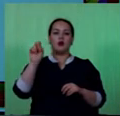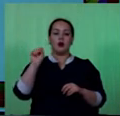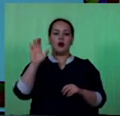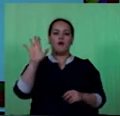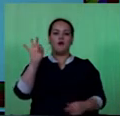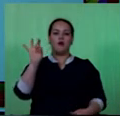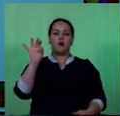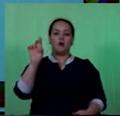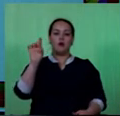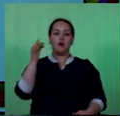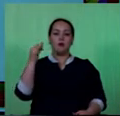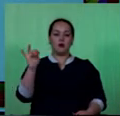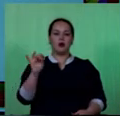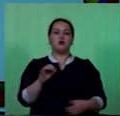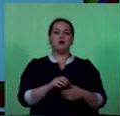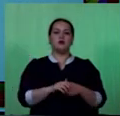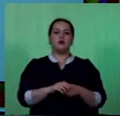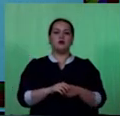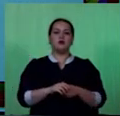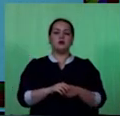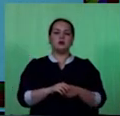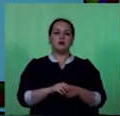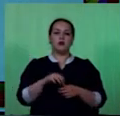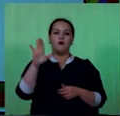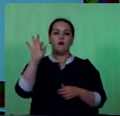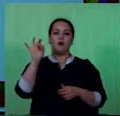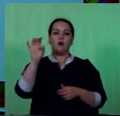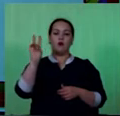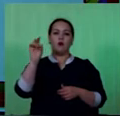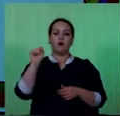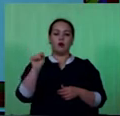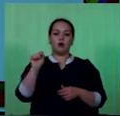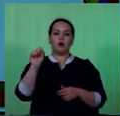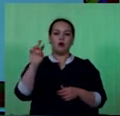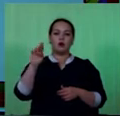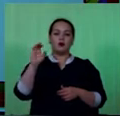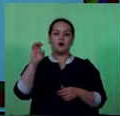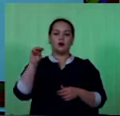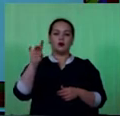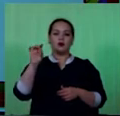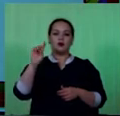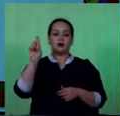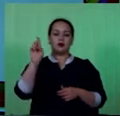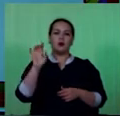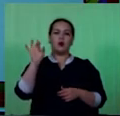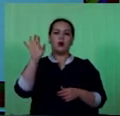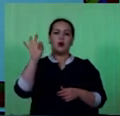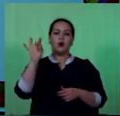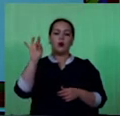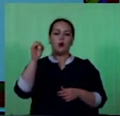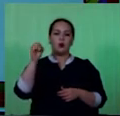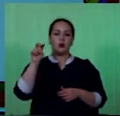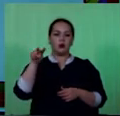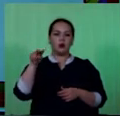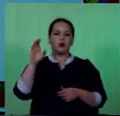пестрая ворона ястреб д орел сокол ещё раз